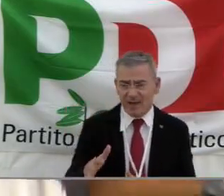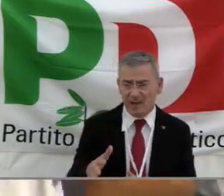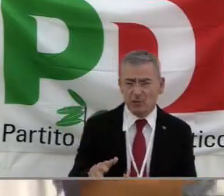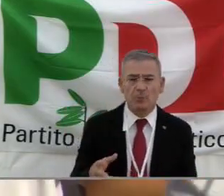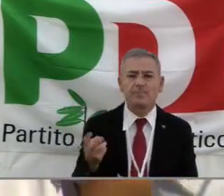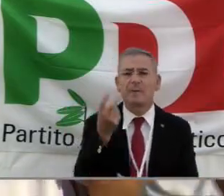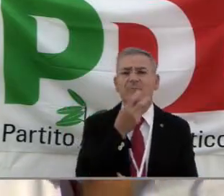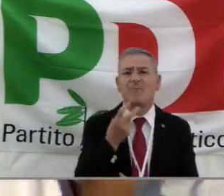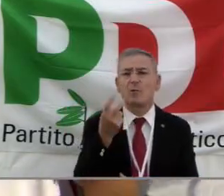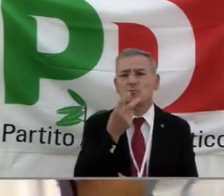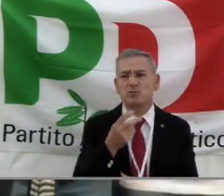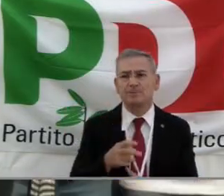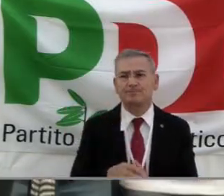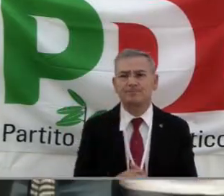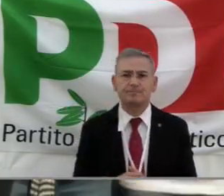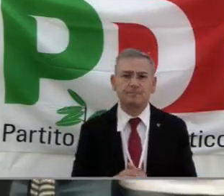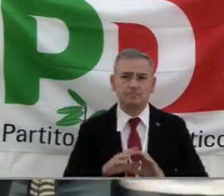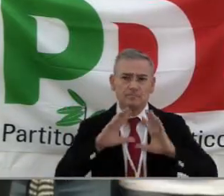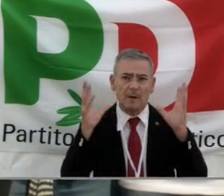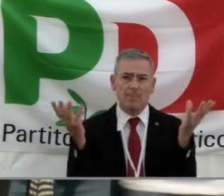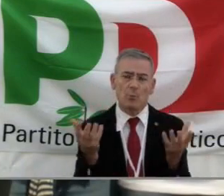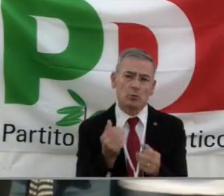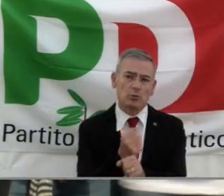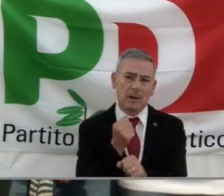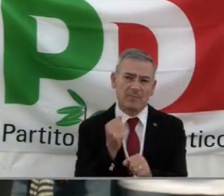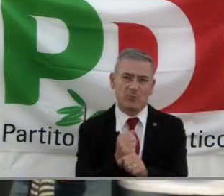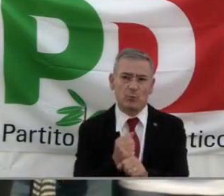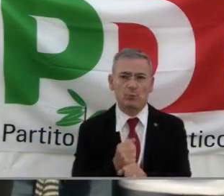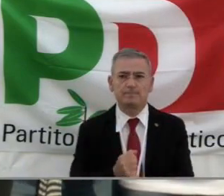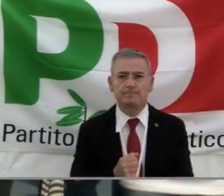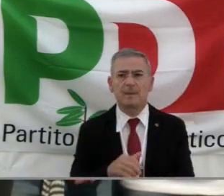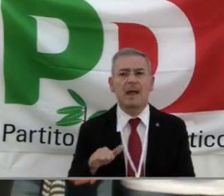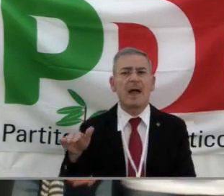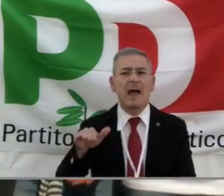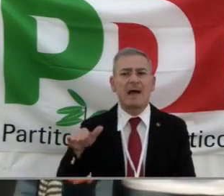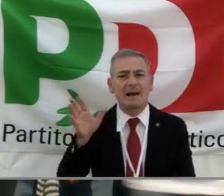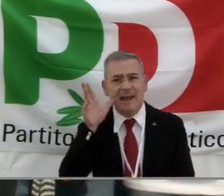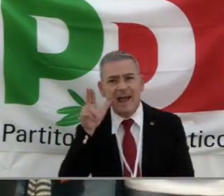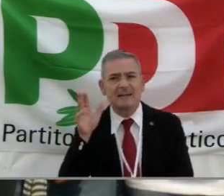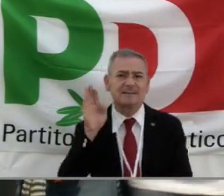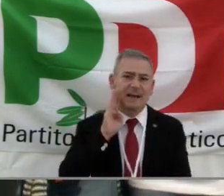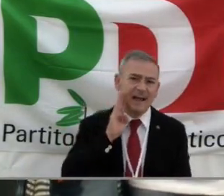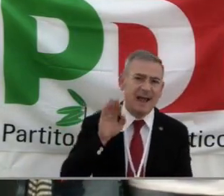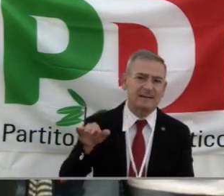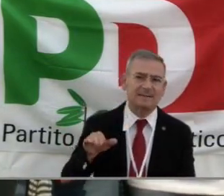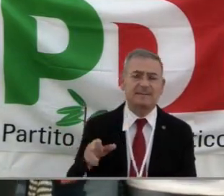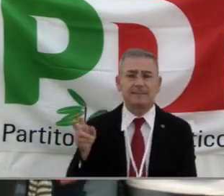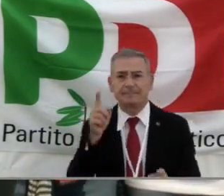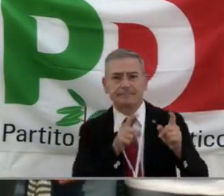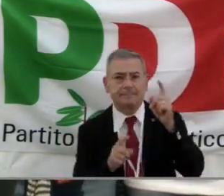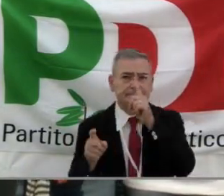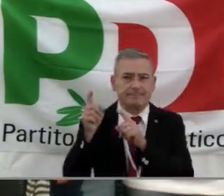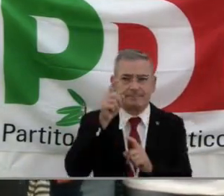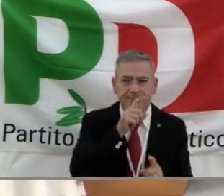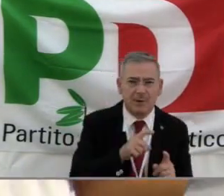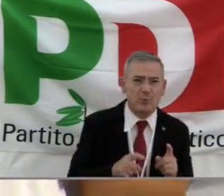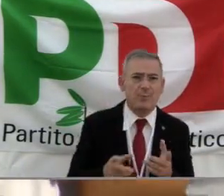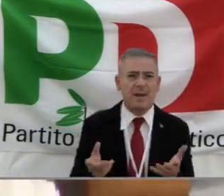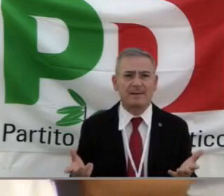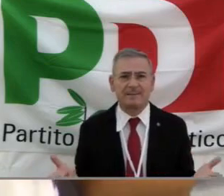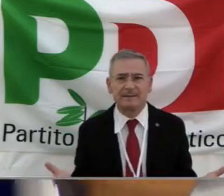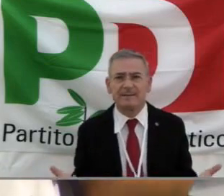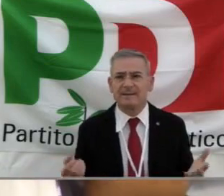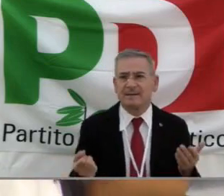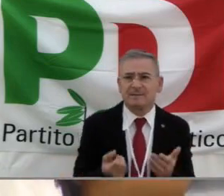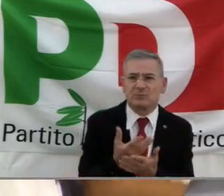Abbiamo ascoltato le voci del mondo del lavoro, ragazze, ragazzi preoccupati di quello